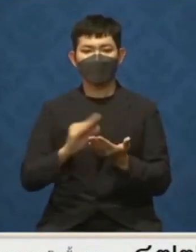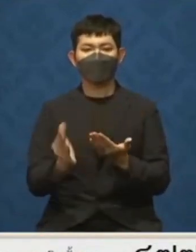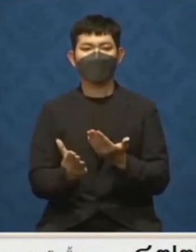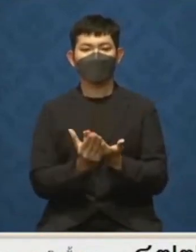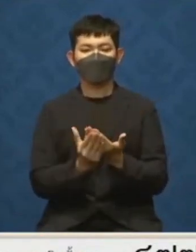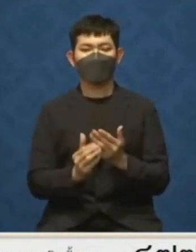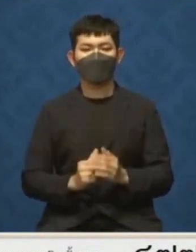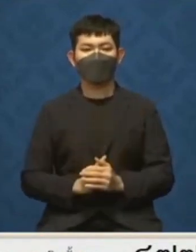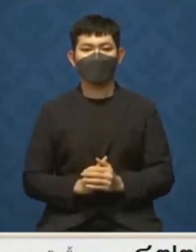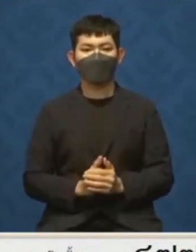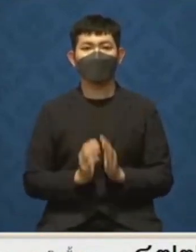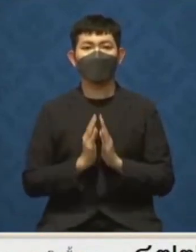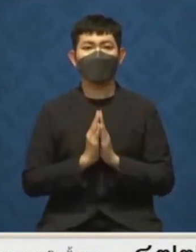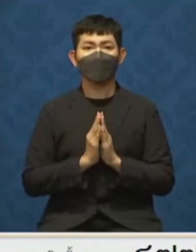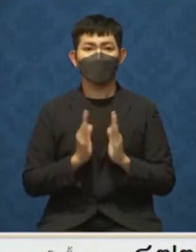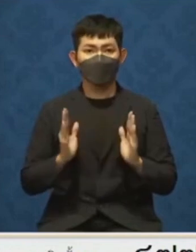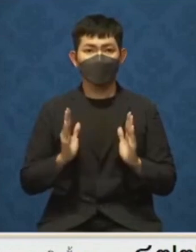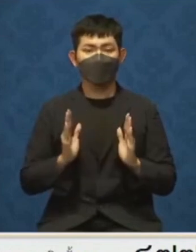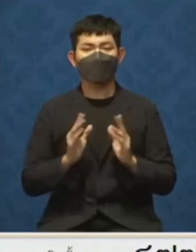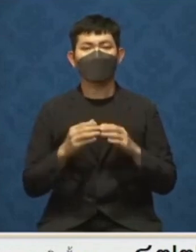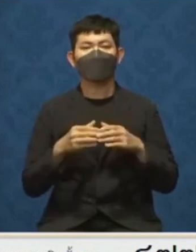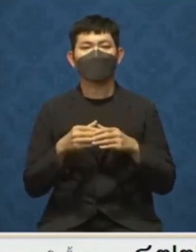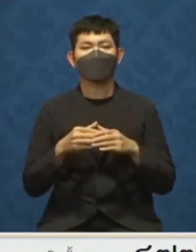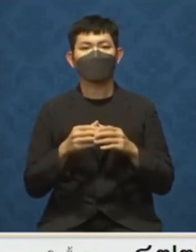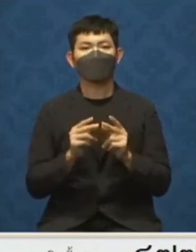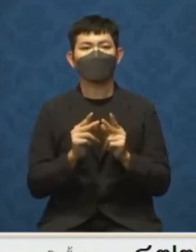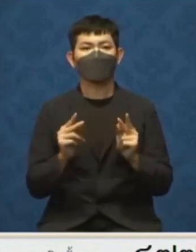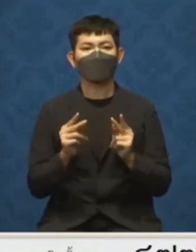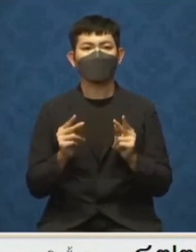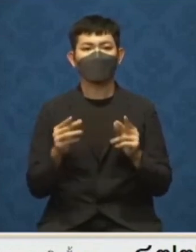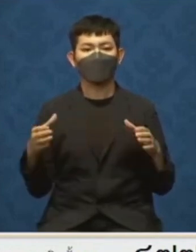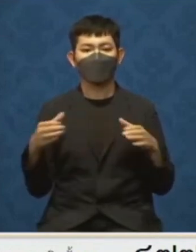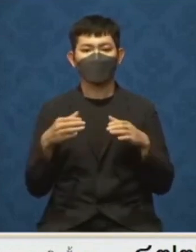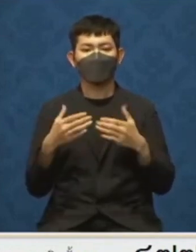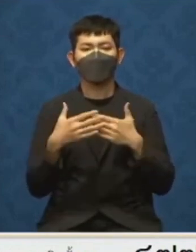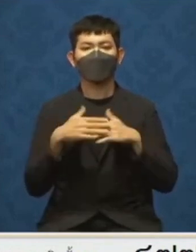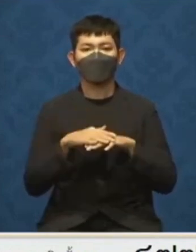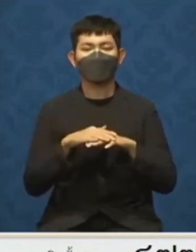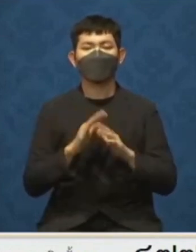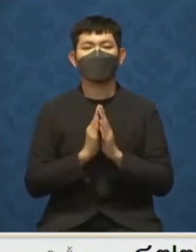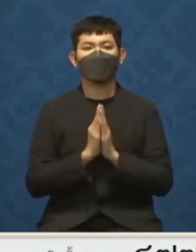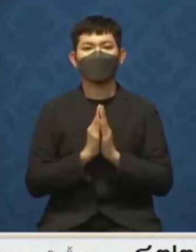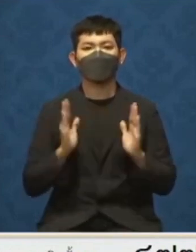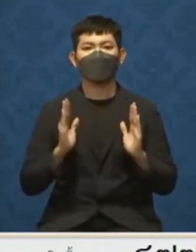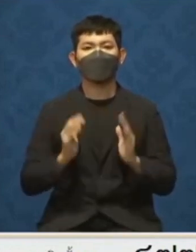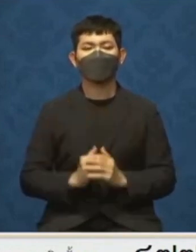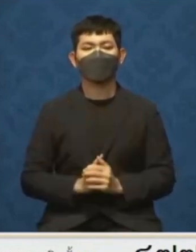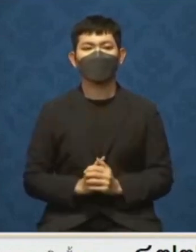ขอขอบคุณคณะกรรมาธิการร่วมนะครับขอบคุณมากครับ